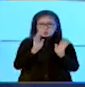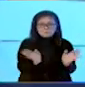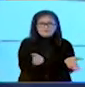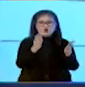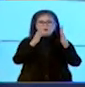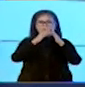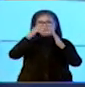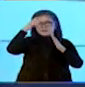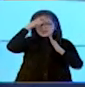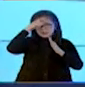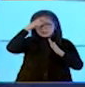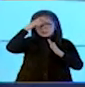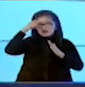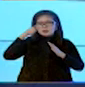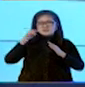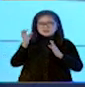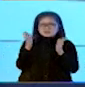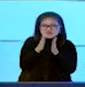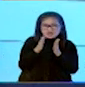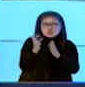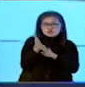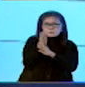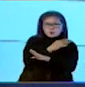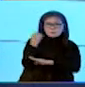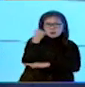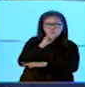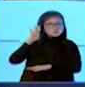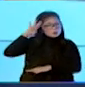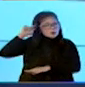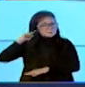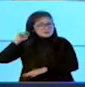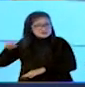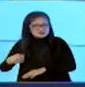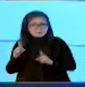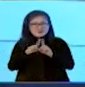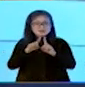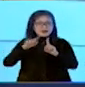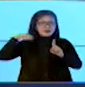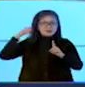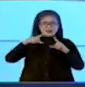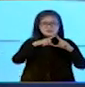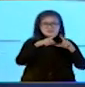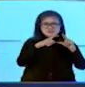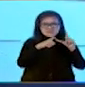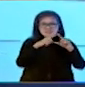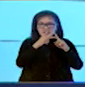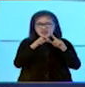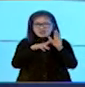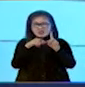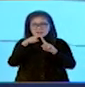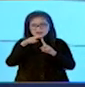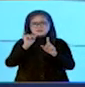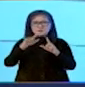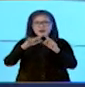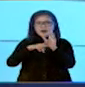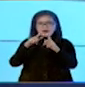klinik sebelumnya pelaku suami istri juga menipu pasangan artis Ashanty dan Anang Hermansyah terkait pembelian rumah mewah mereka di Cinere